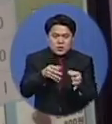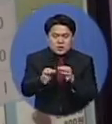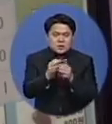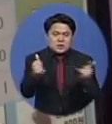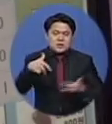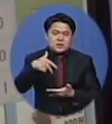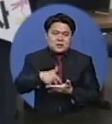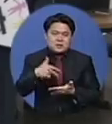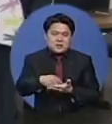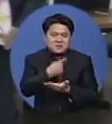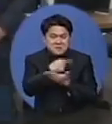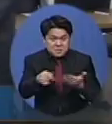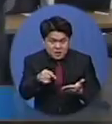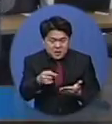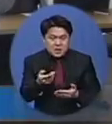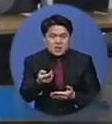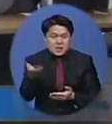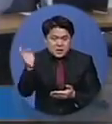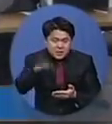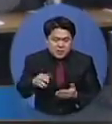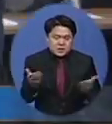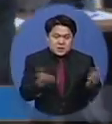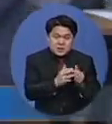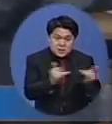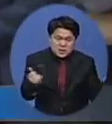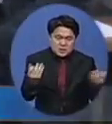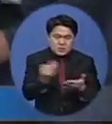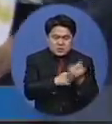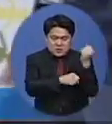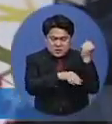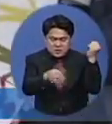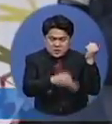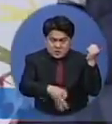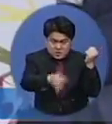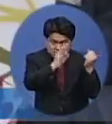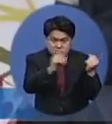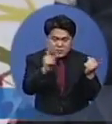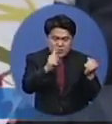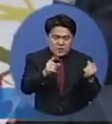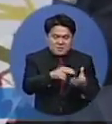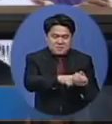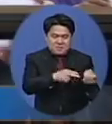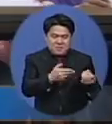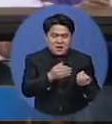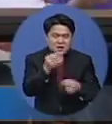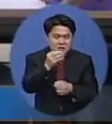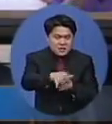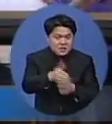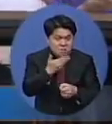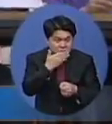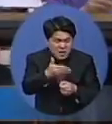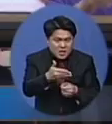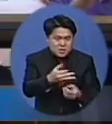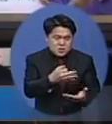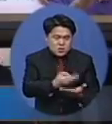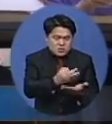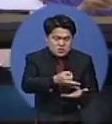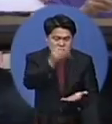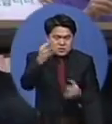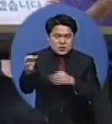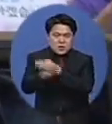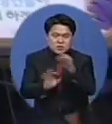말합니다. 하지만 노동계는 최저임금을 인상해 가처분 소득을 늘리는 것이 오히려 경제를 살리는 길이란